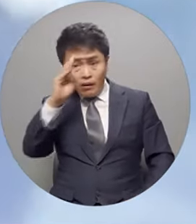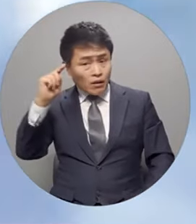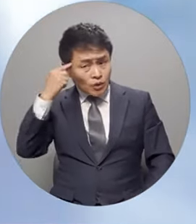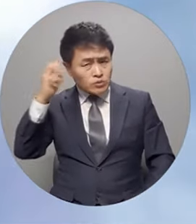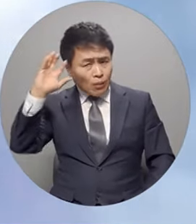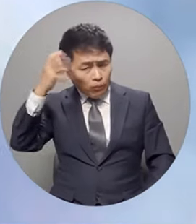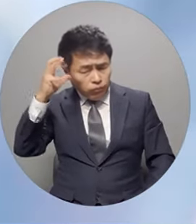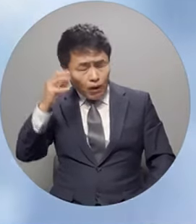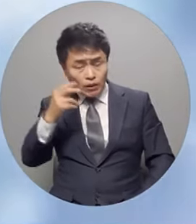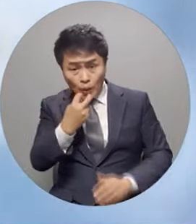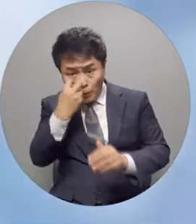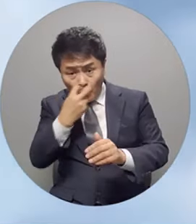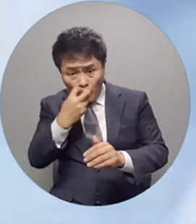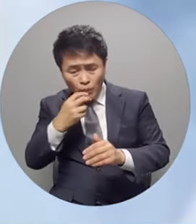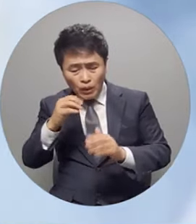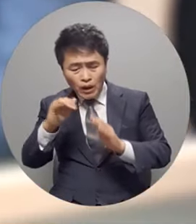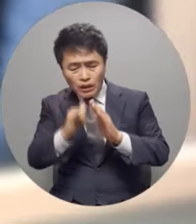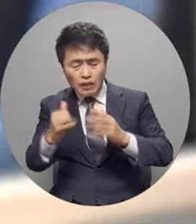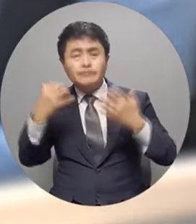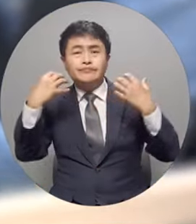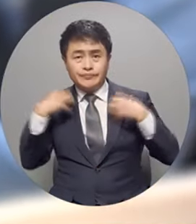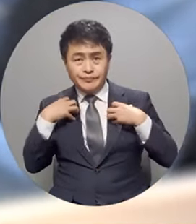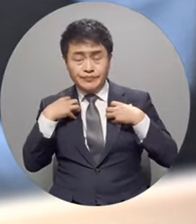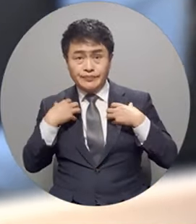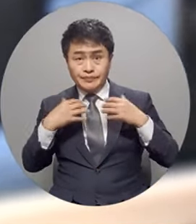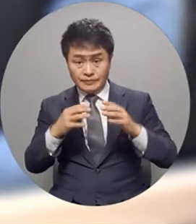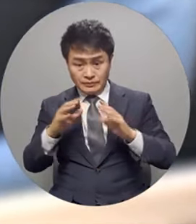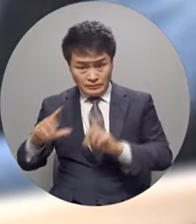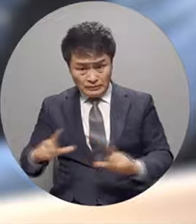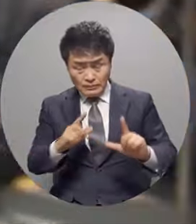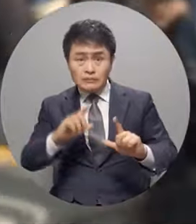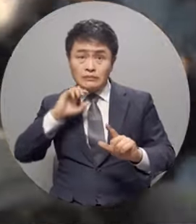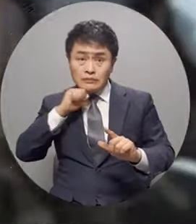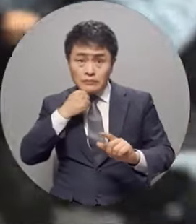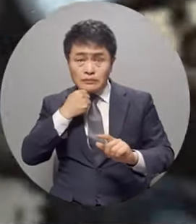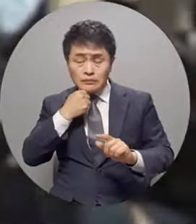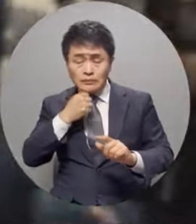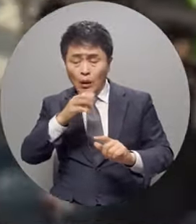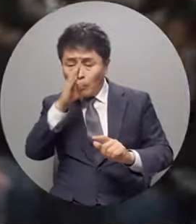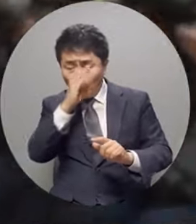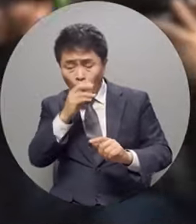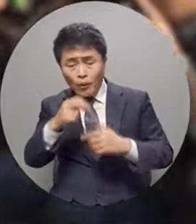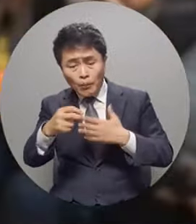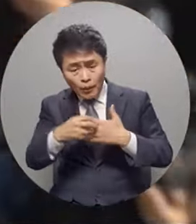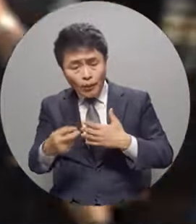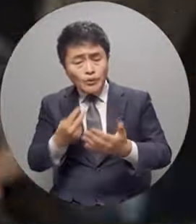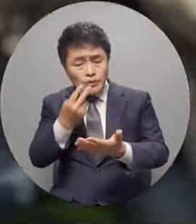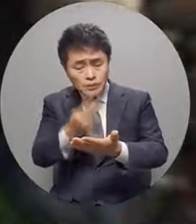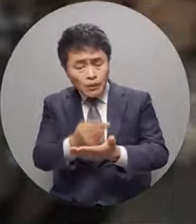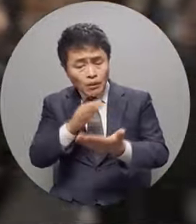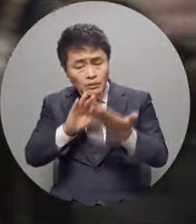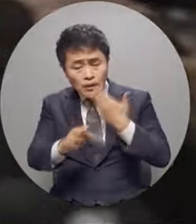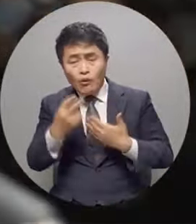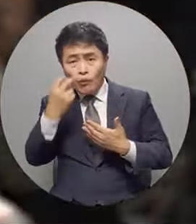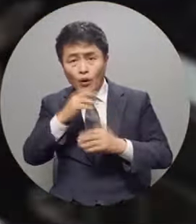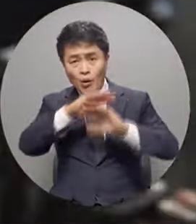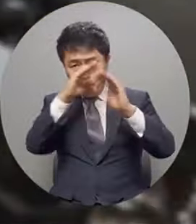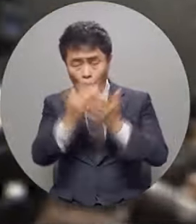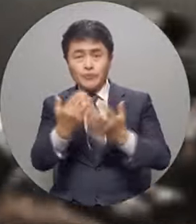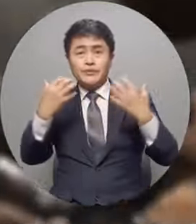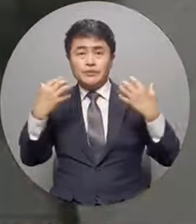의무를 가족으로 규정하고 있습니다 생활 형편이 어려워도 환자의 치료와 입번 사후 관리까지 모든